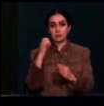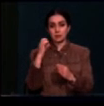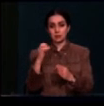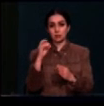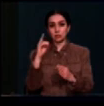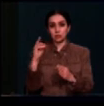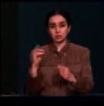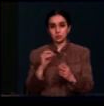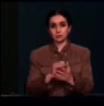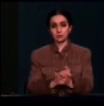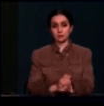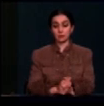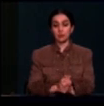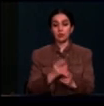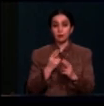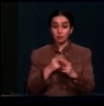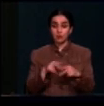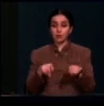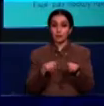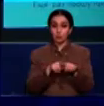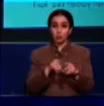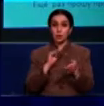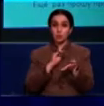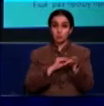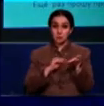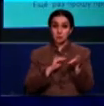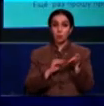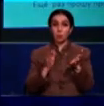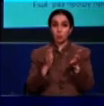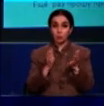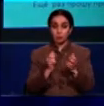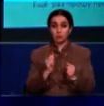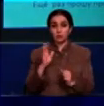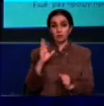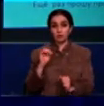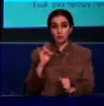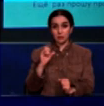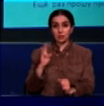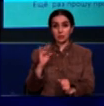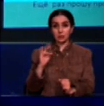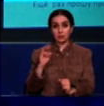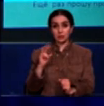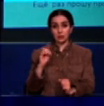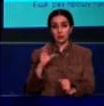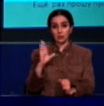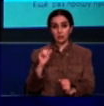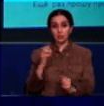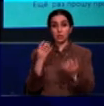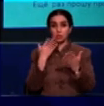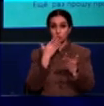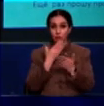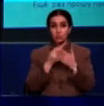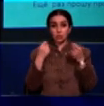Г.С.Ж. Вот такое вот длинное письмо получила Вера Николаевна Шейна в свой день